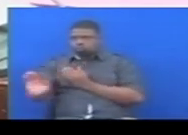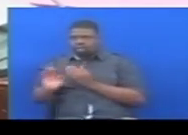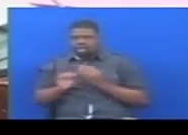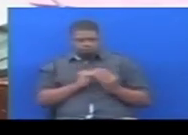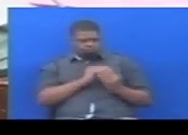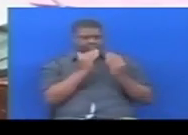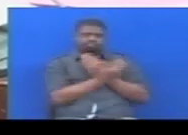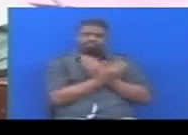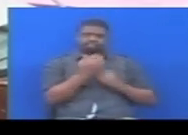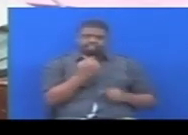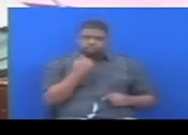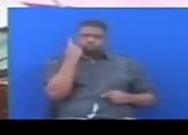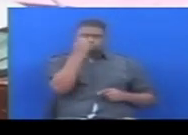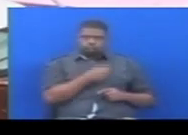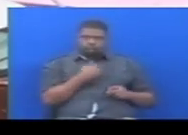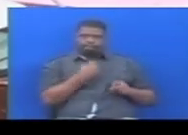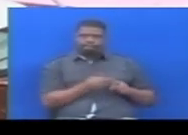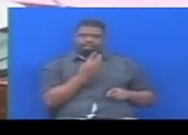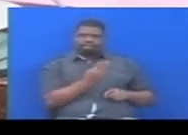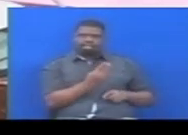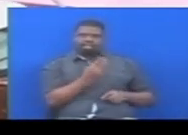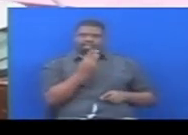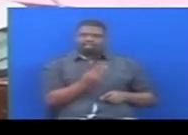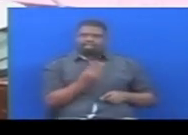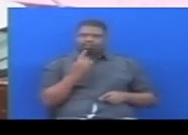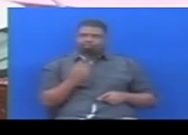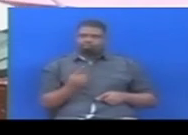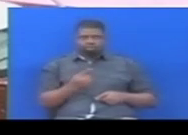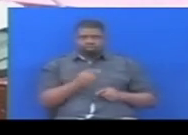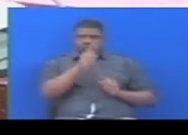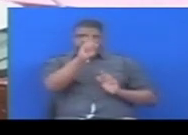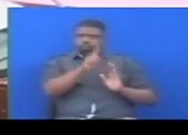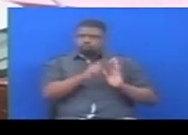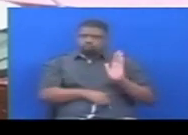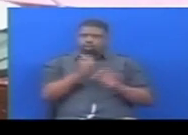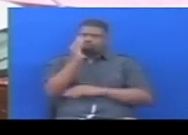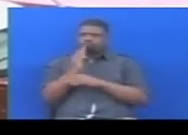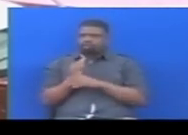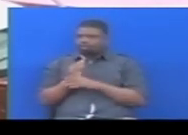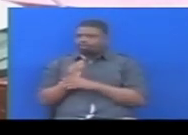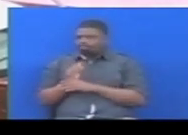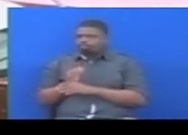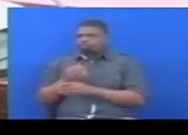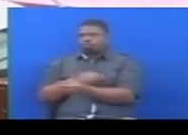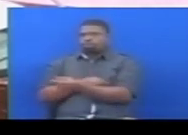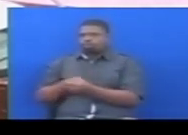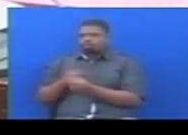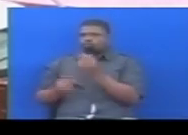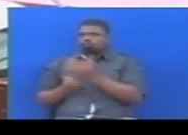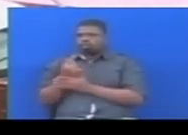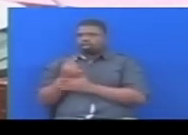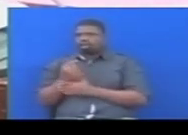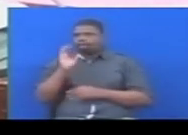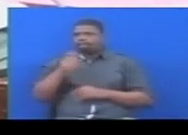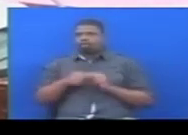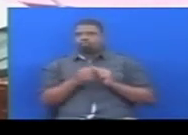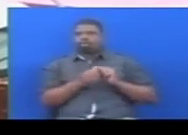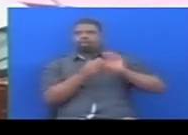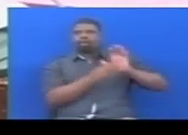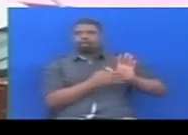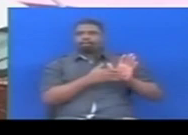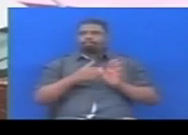ya 431 ili kushusha umri wa watoto kuruhusiwa kupima VVU kutoka miaka 18 mpaka miaka 15